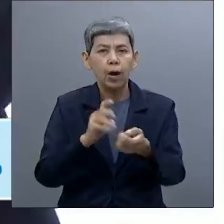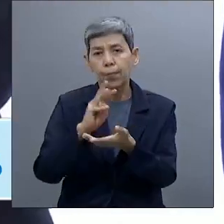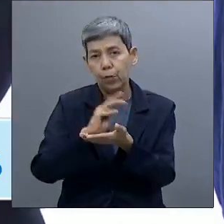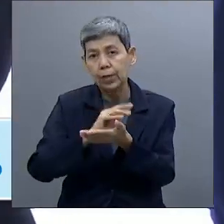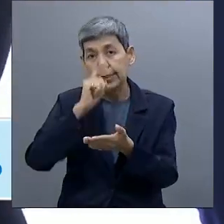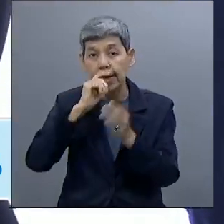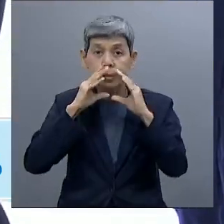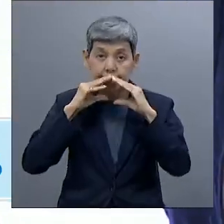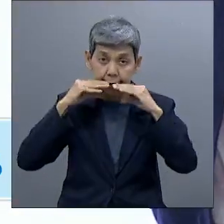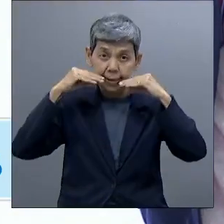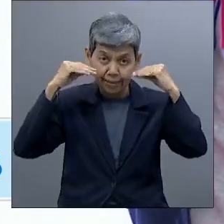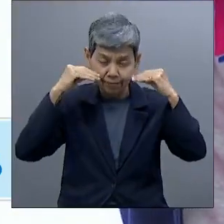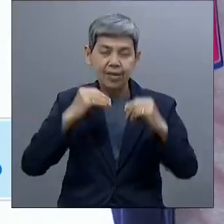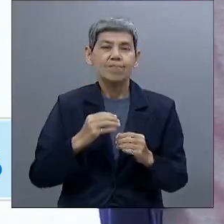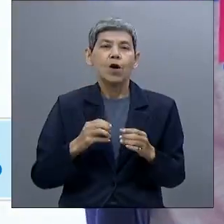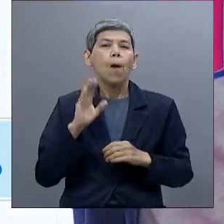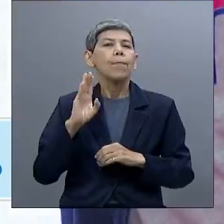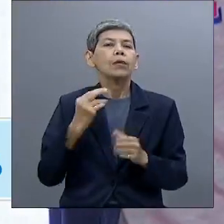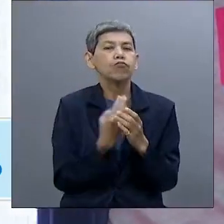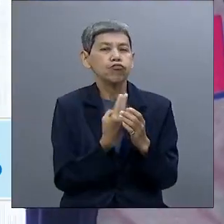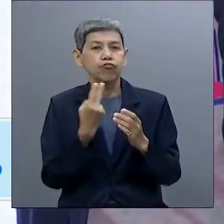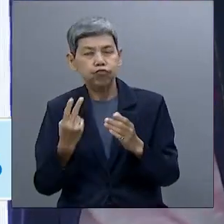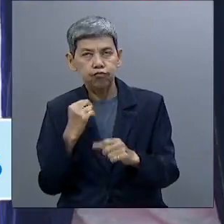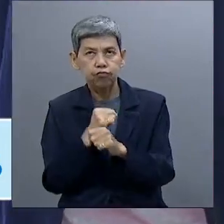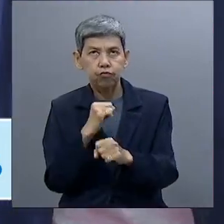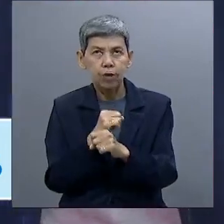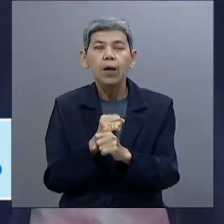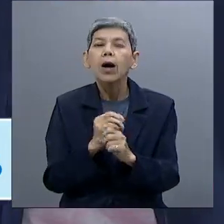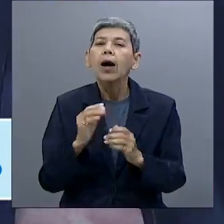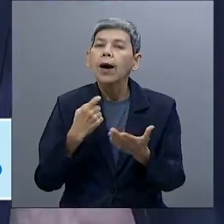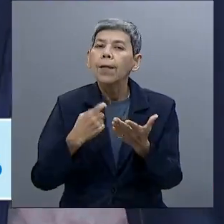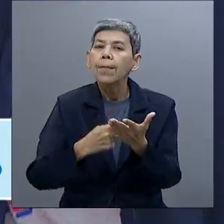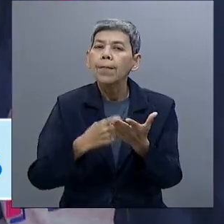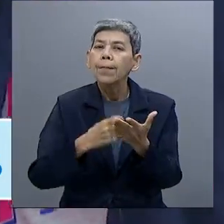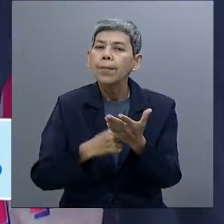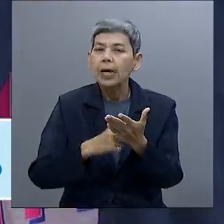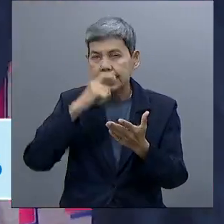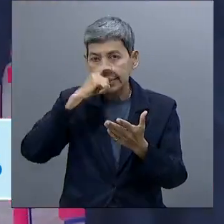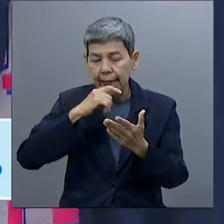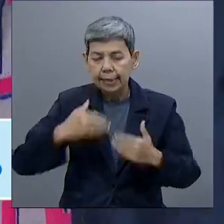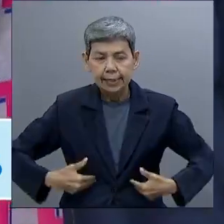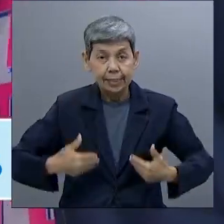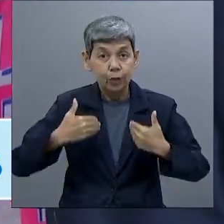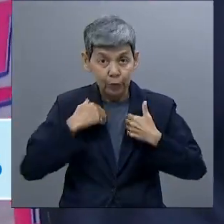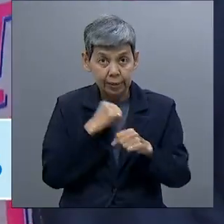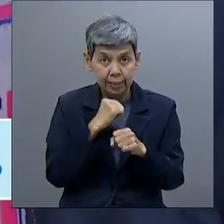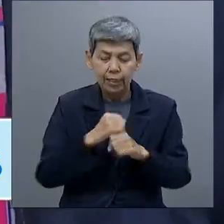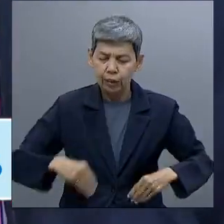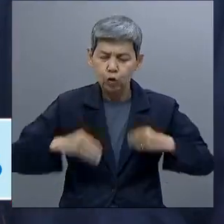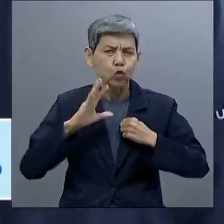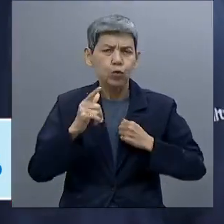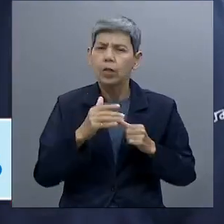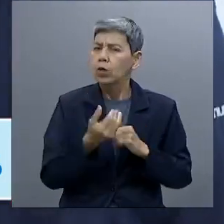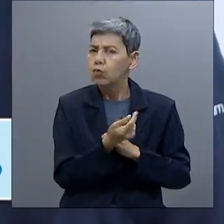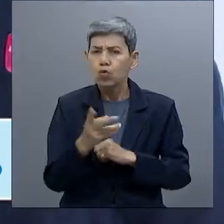เมืองไทยยิ้มเป็นตัวแทนบริษัทเมืองไทยประกันชีวิตจำกัดมหาชนมอบผ้าห่มสีชมพูสดใสรุ่นพิเศษด้วยจำนวน